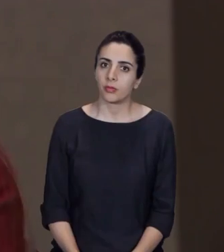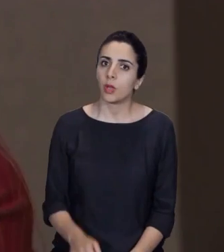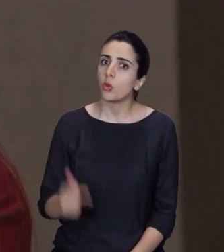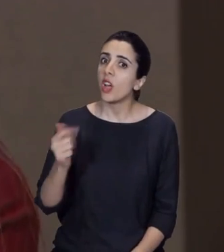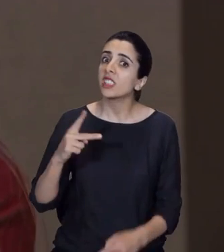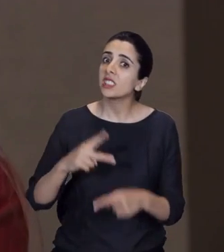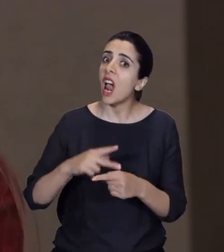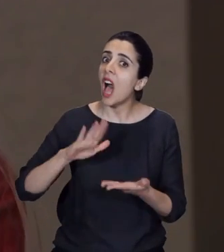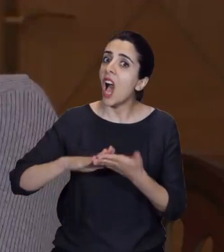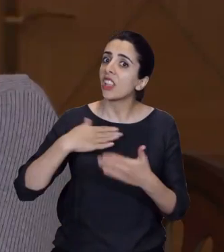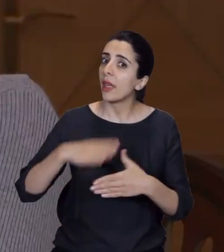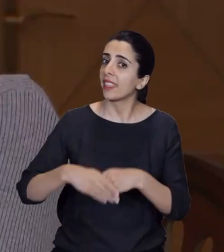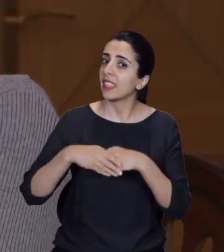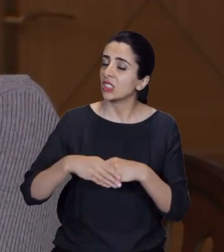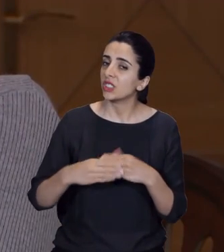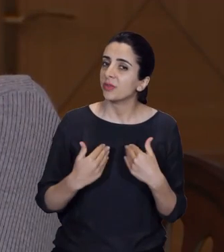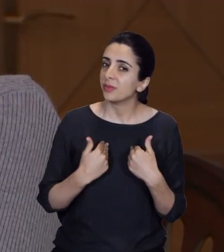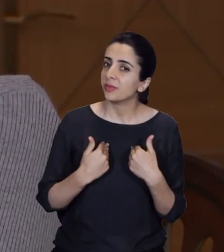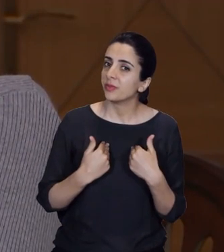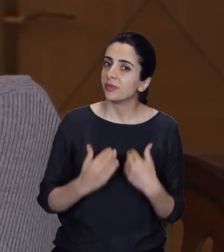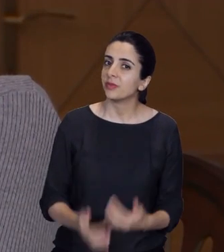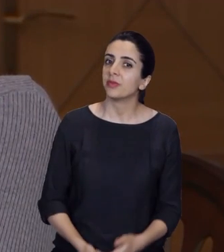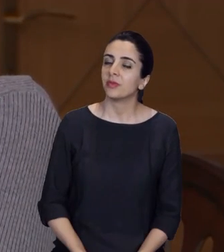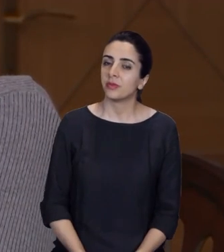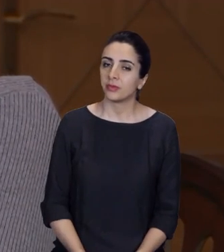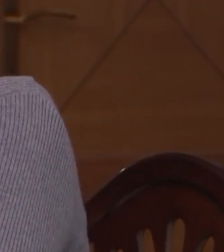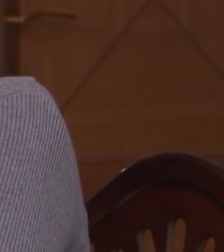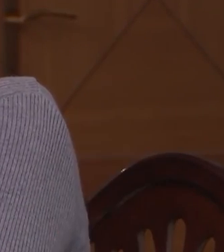Bugün Zehra'nın bir arkadaşıyla tanıştım.